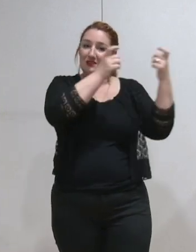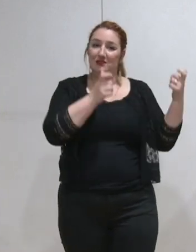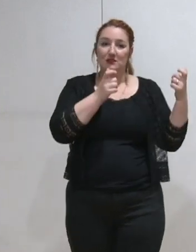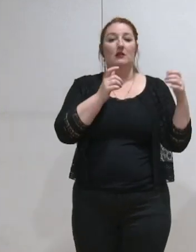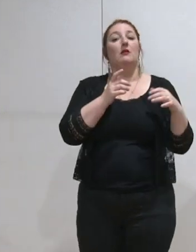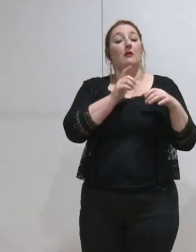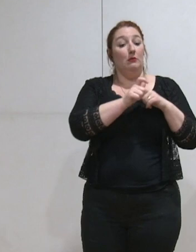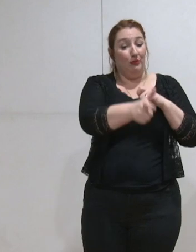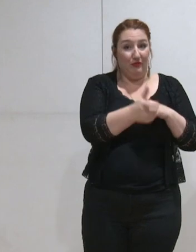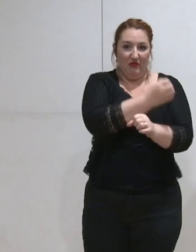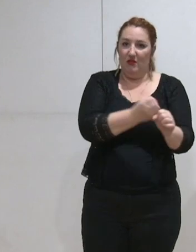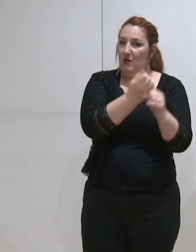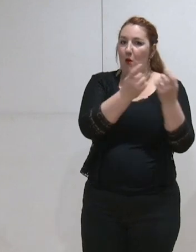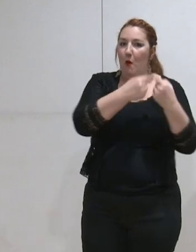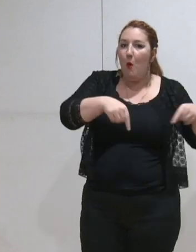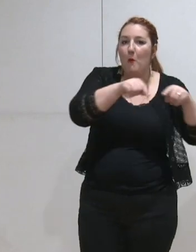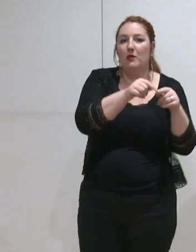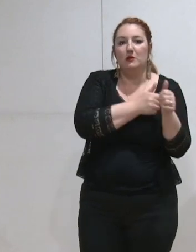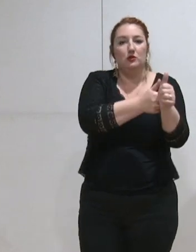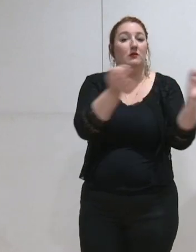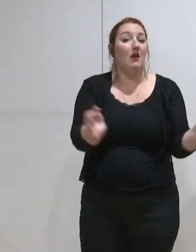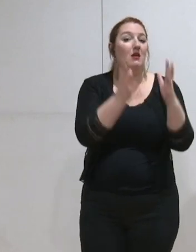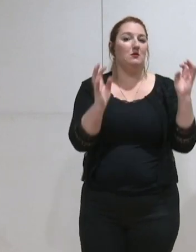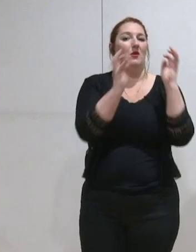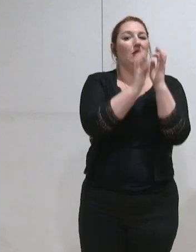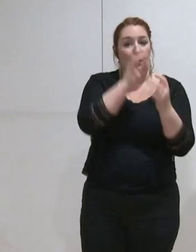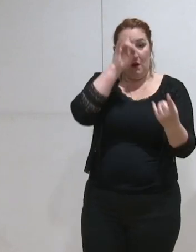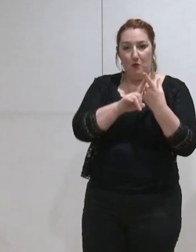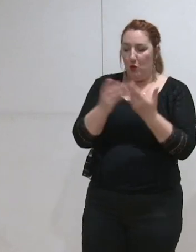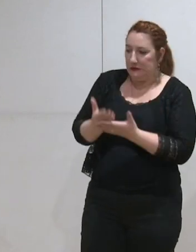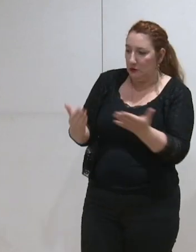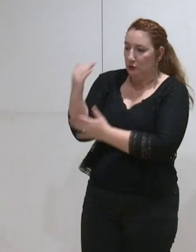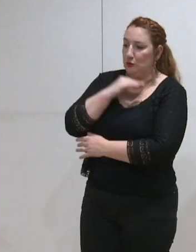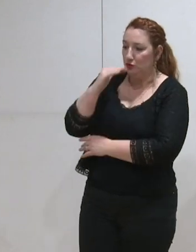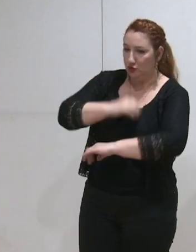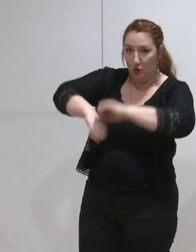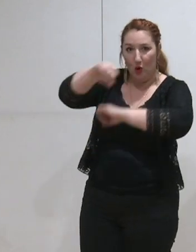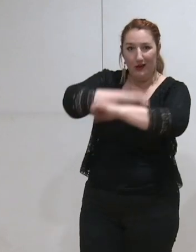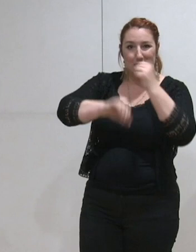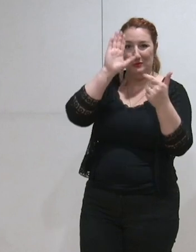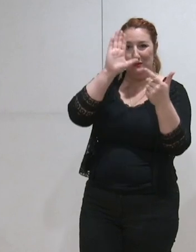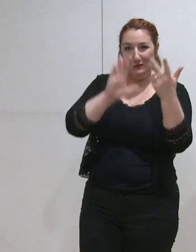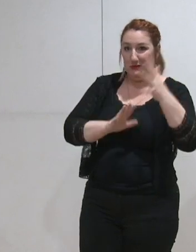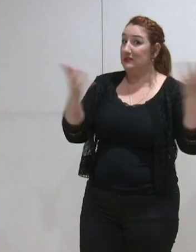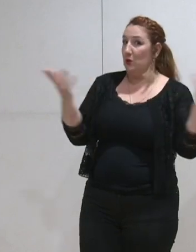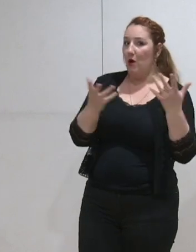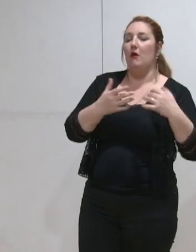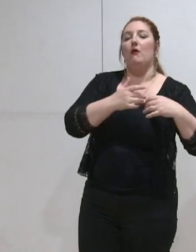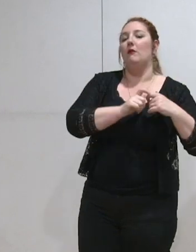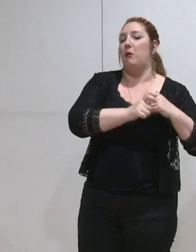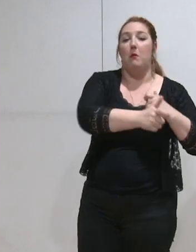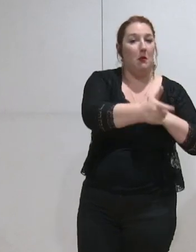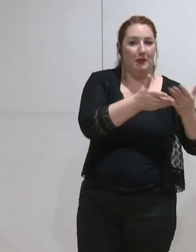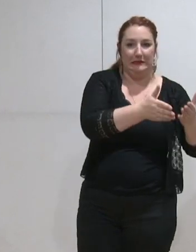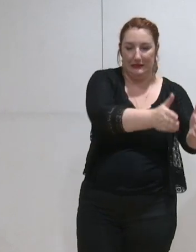comité de suivi exceptionnel enfin afin d'envisager les mesures d'urgence à prendre et repréciser que notre